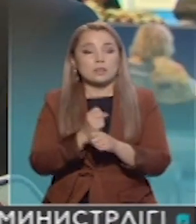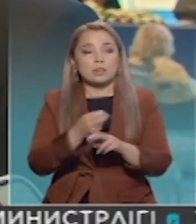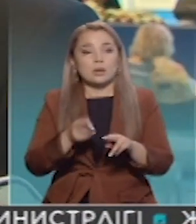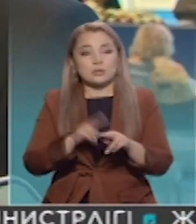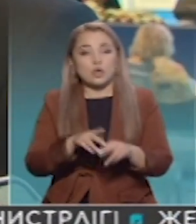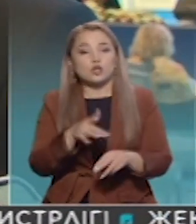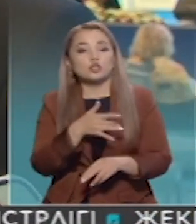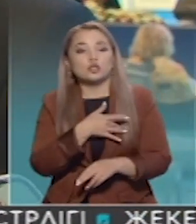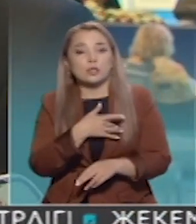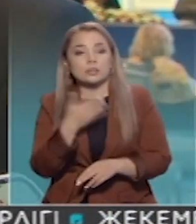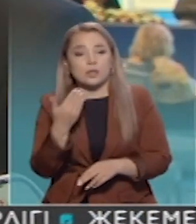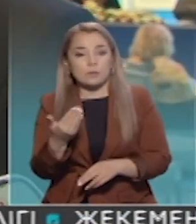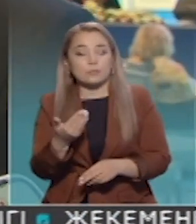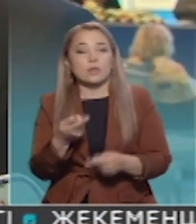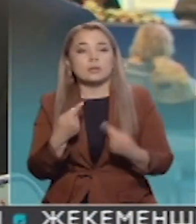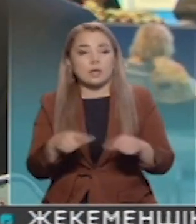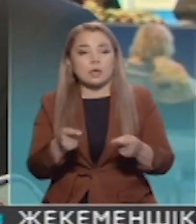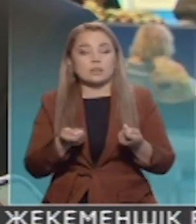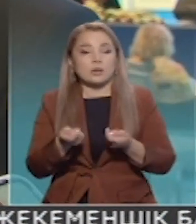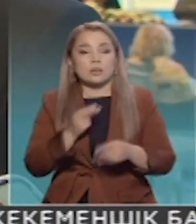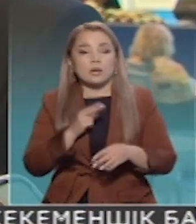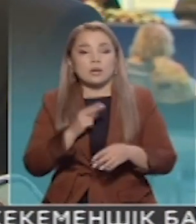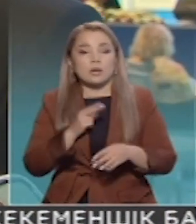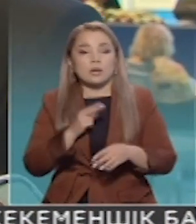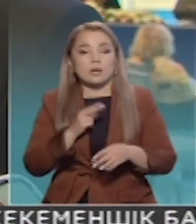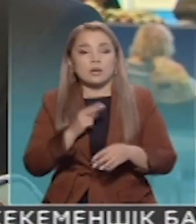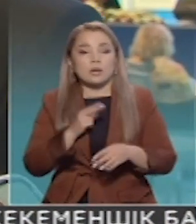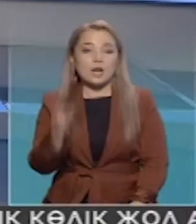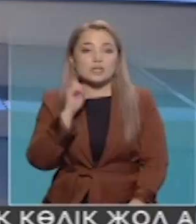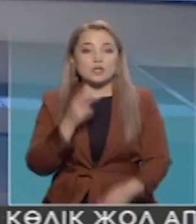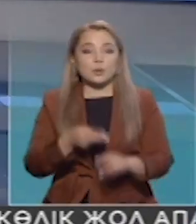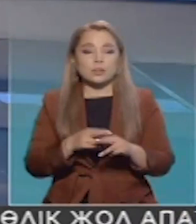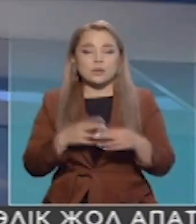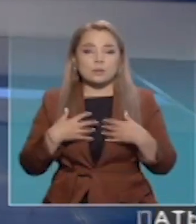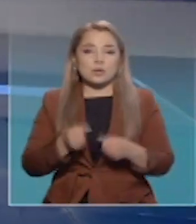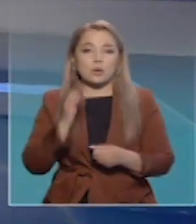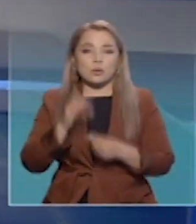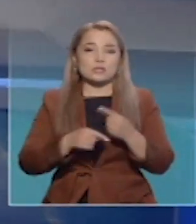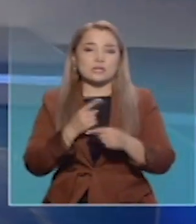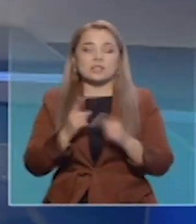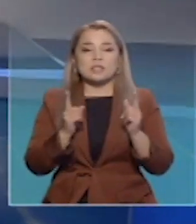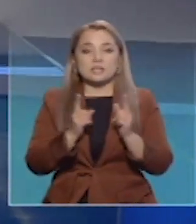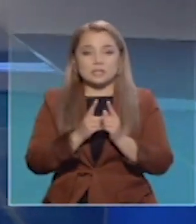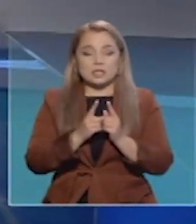өзінің жүрегінде басқа әсер қалдырады деп ойлаймын. Әзірге айтар ақпараттарымыз